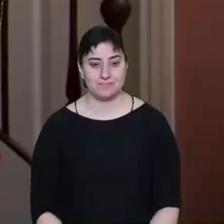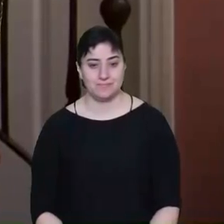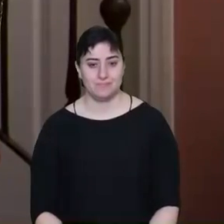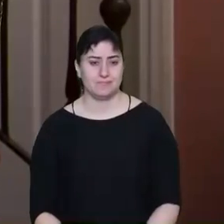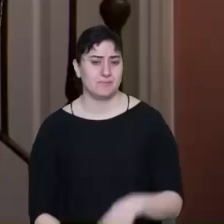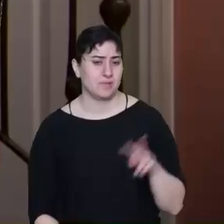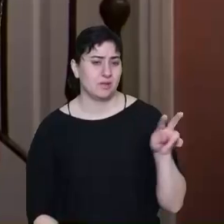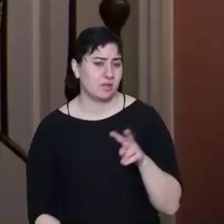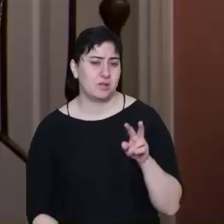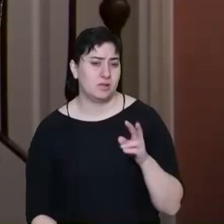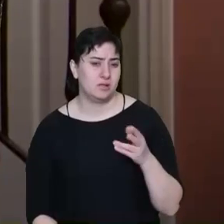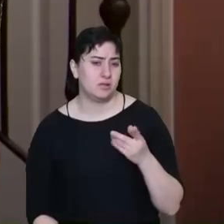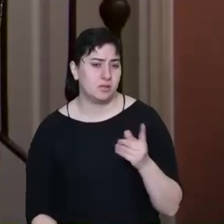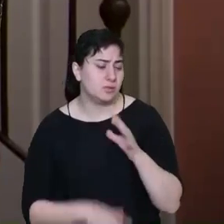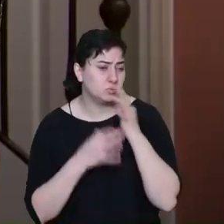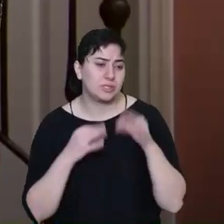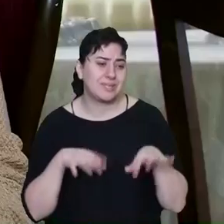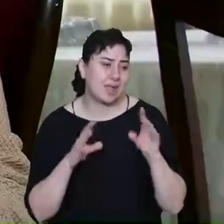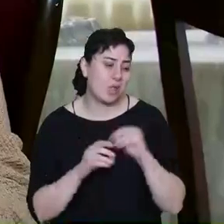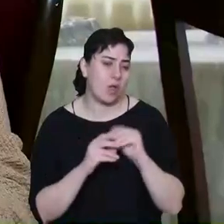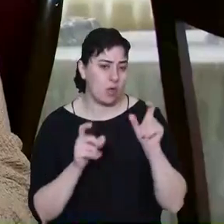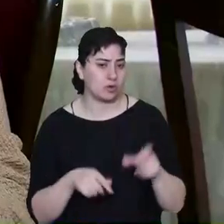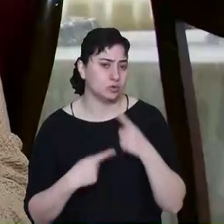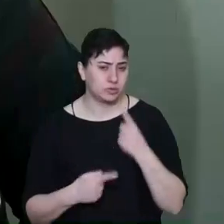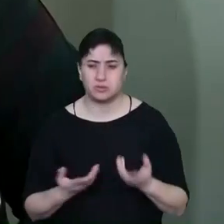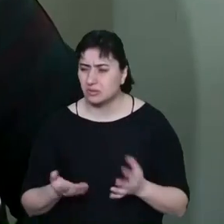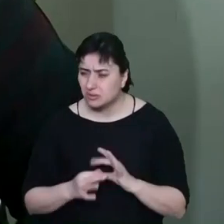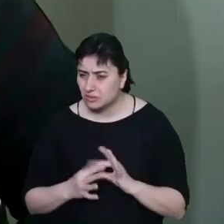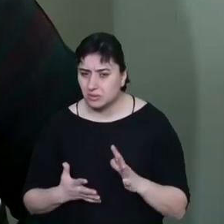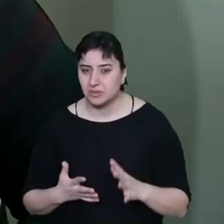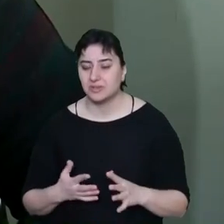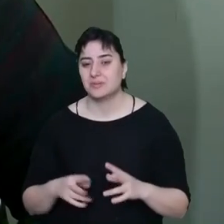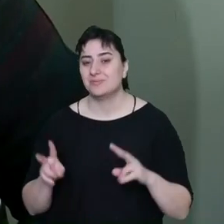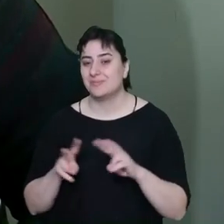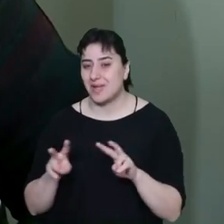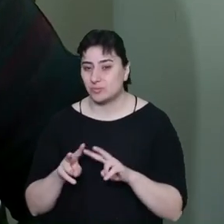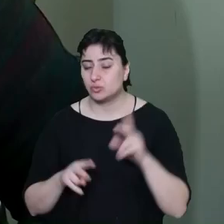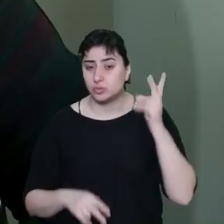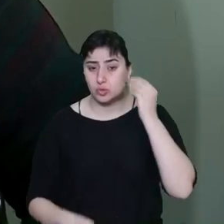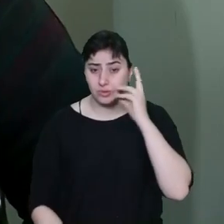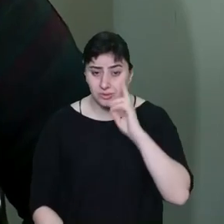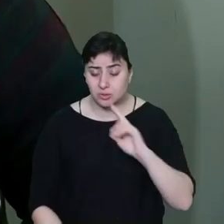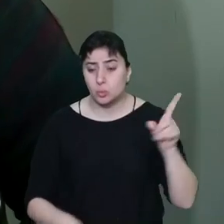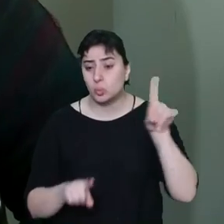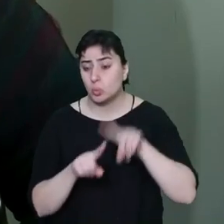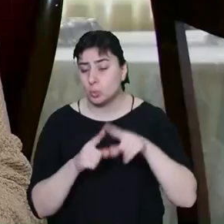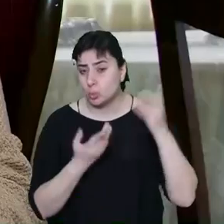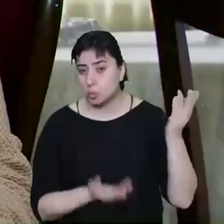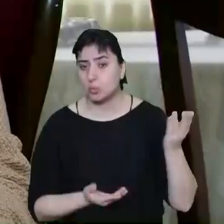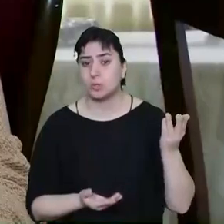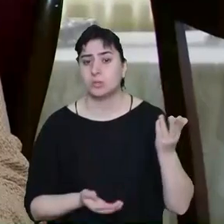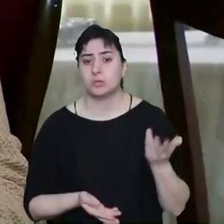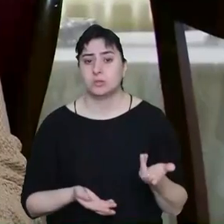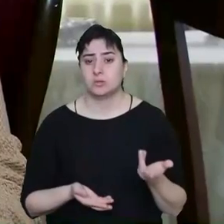Zaten siz her şekilde her halinizden müsait değilsiniz yani ondan. Ne demek o ya? Mahmutçum, bunlar zenginler, yüksek sosyeteden